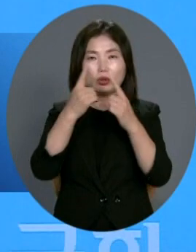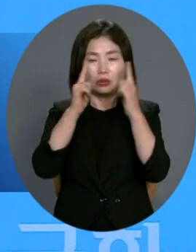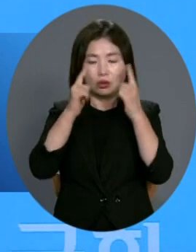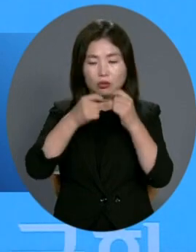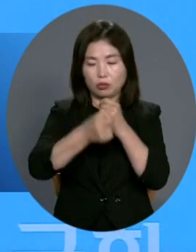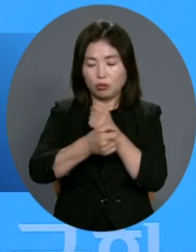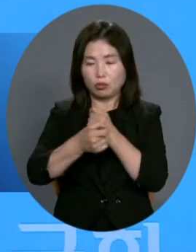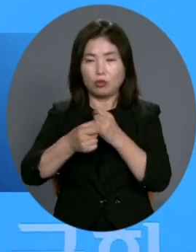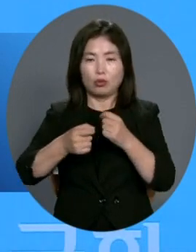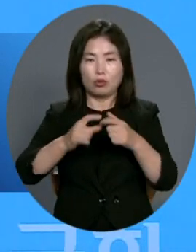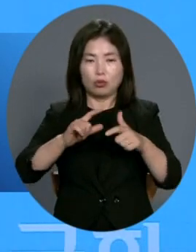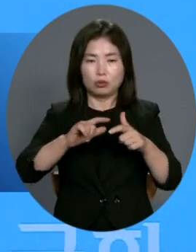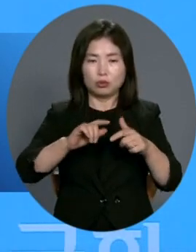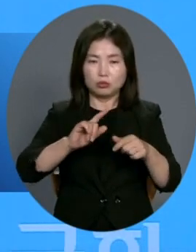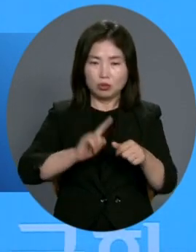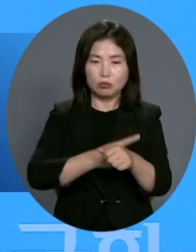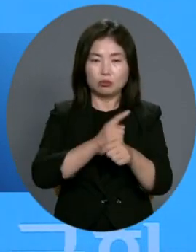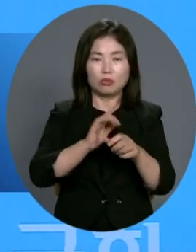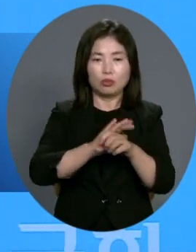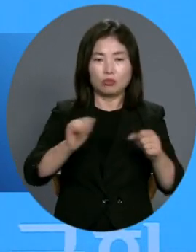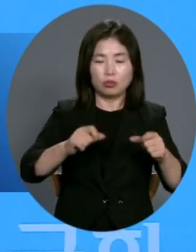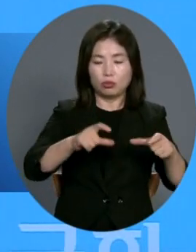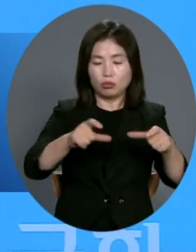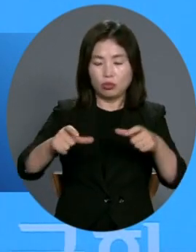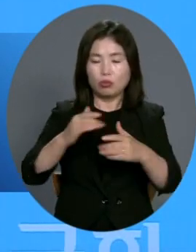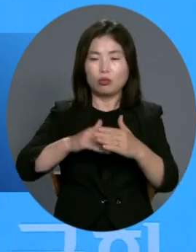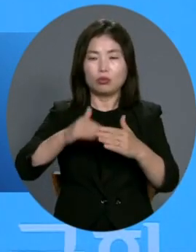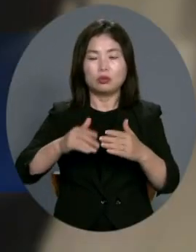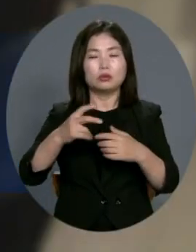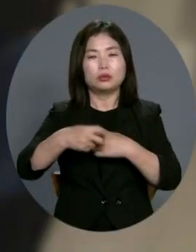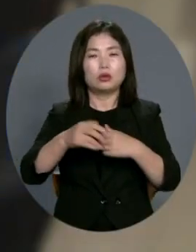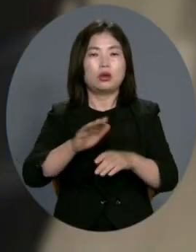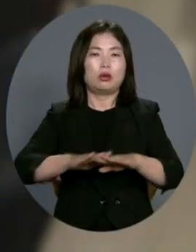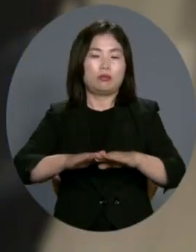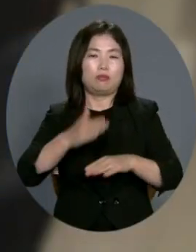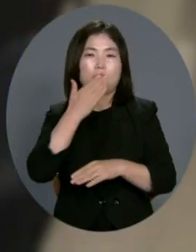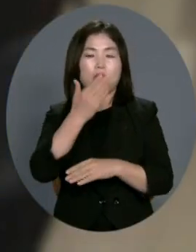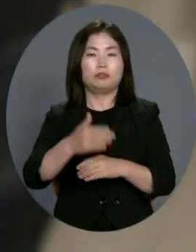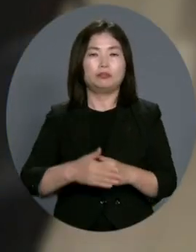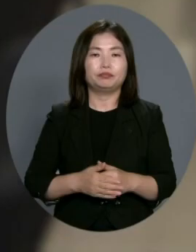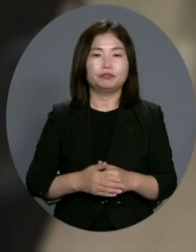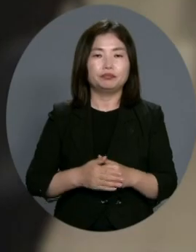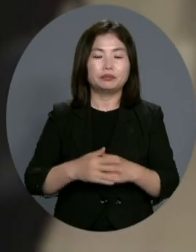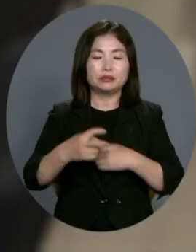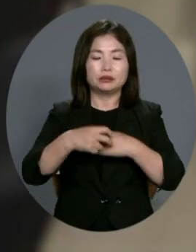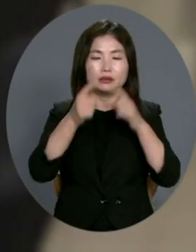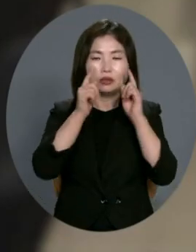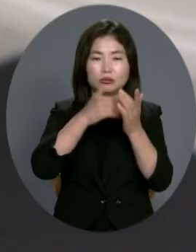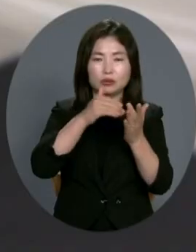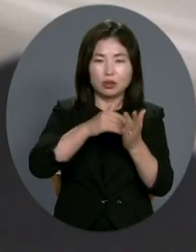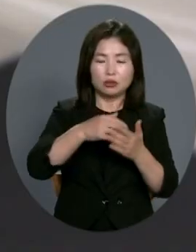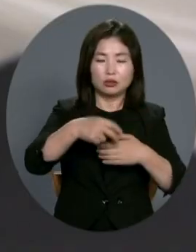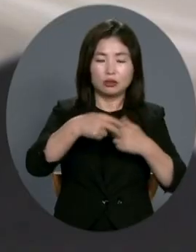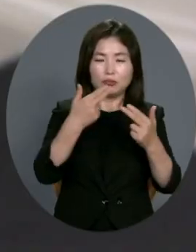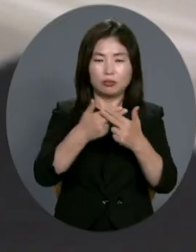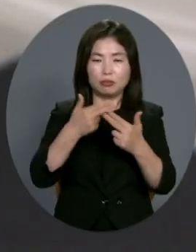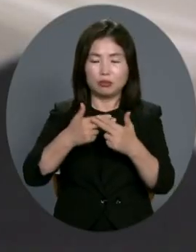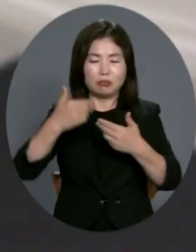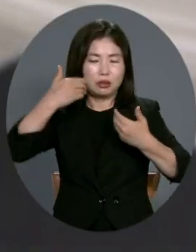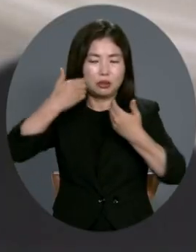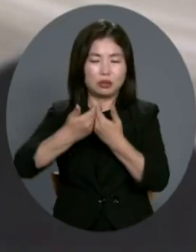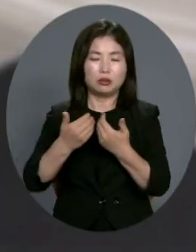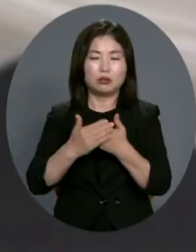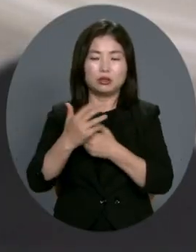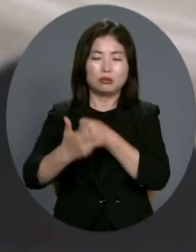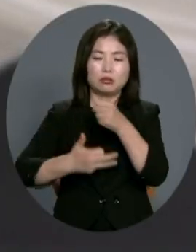이렇게 활성화 시켜서 경북 전체의 공공의료를 활성화하는 방향으로 현재 의대 정원은 의사협회 등의 반발로